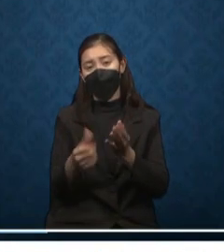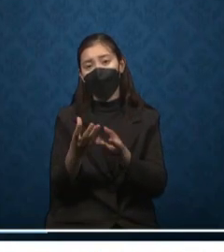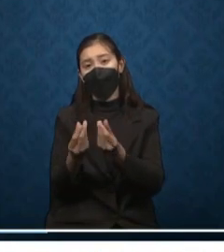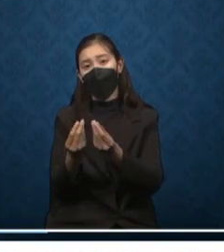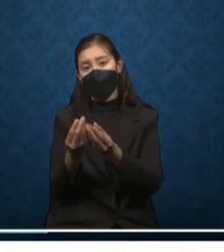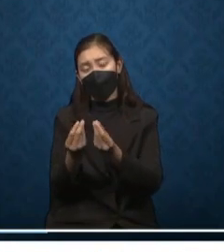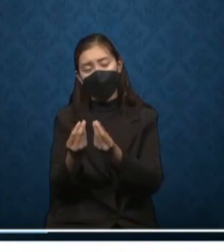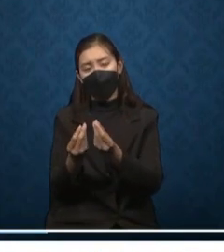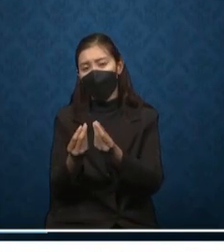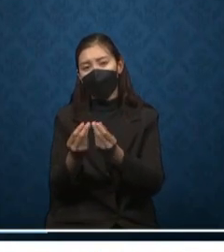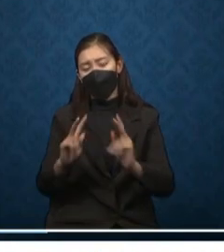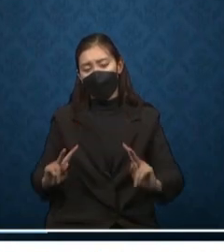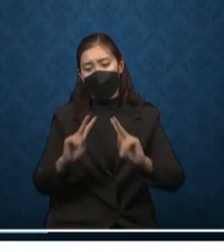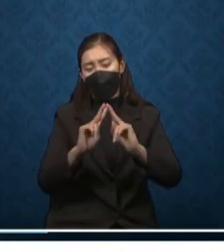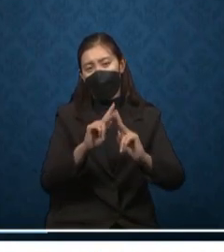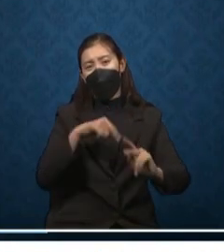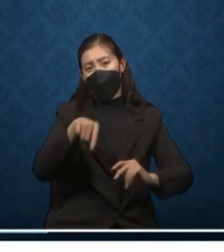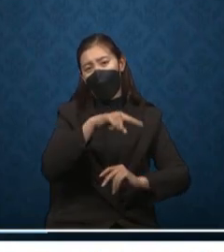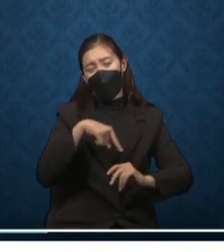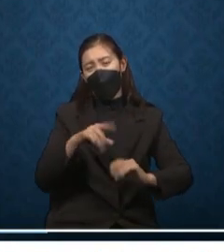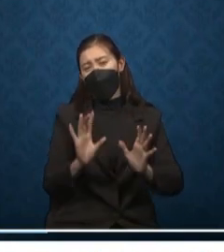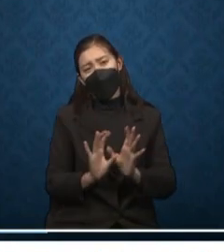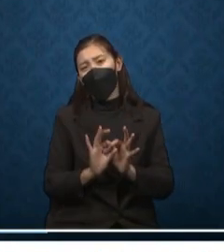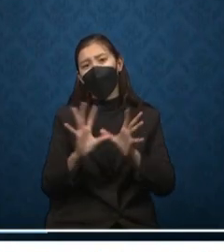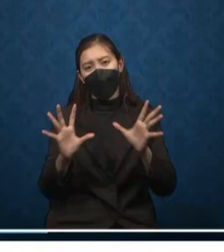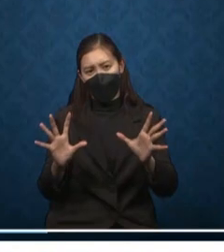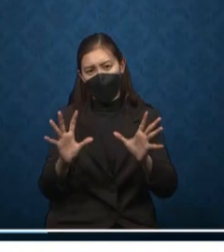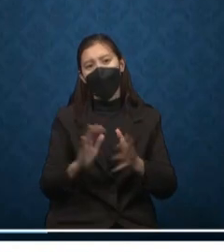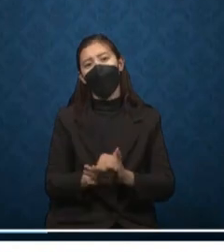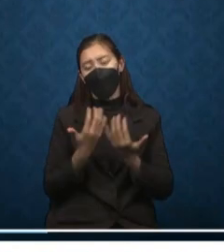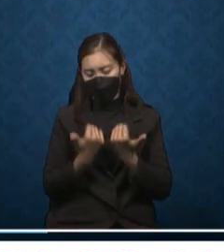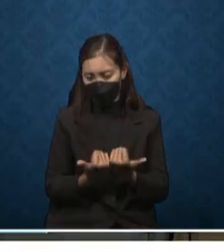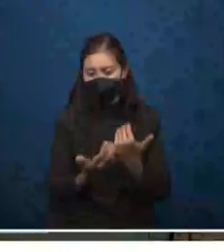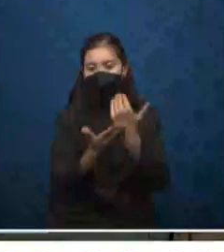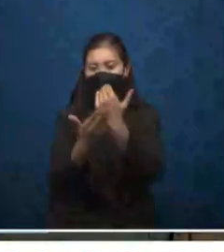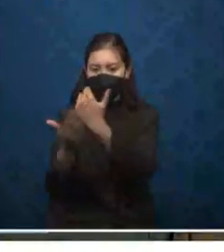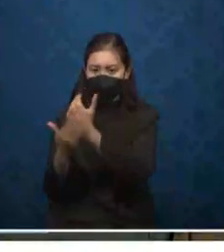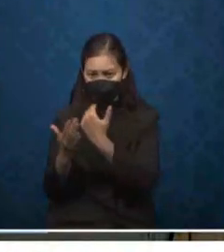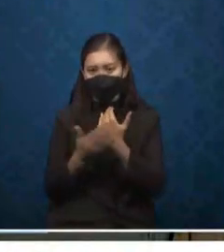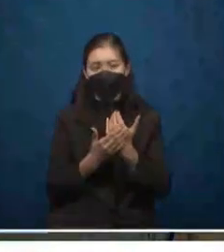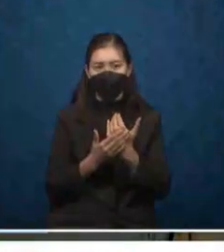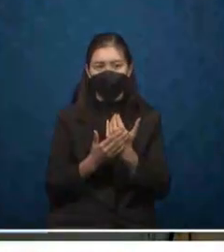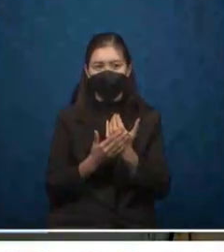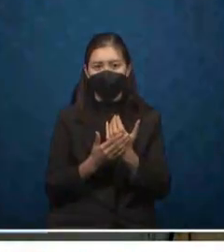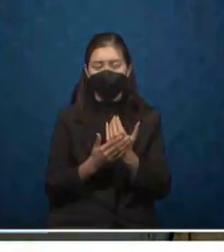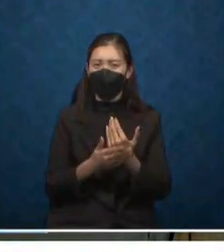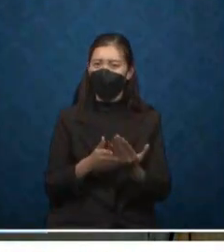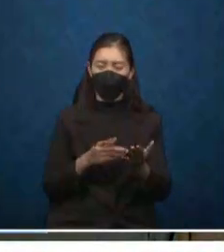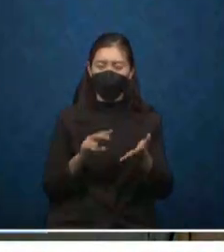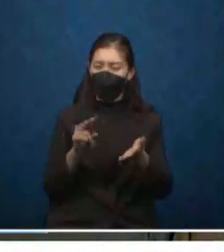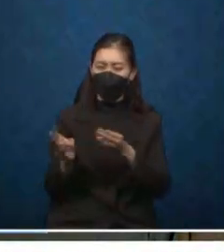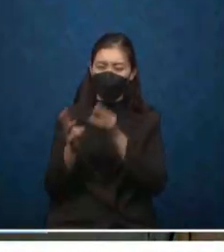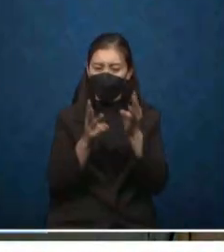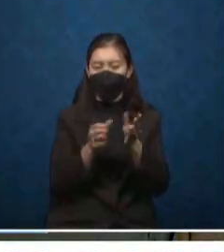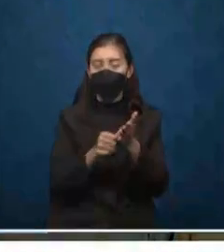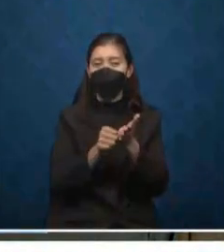จะเป็นเรื่องที่เราจะต้องสื่อสารไปยังฝ่ายบริหารเพื่อส่งสัญญาณครับว่ามันมีทางเลือกอย่างน้อย2 อย่างทาง2ทางครับท่านประธ